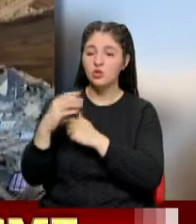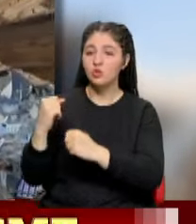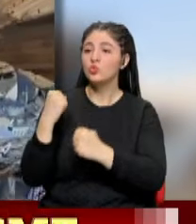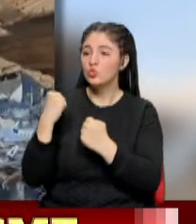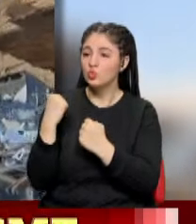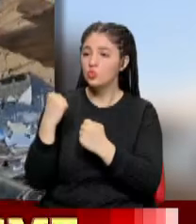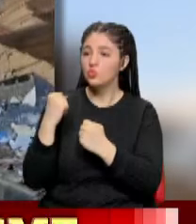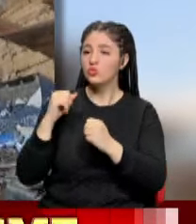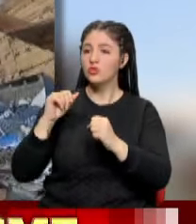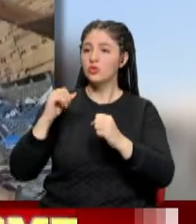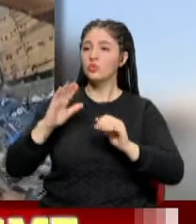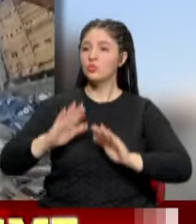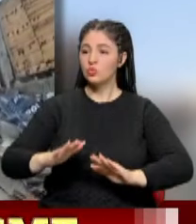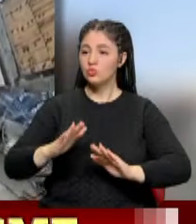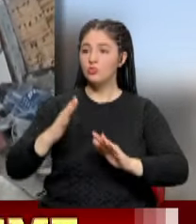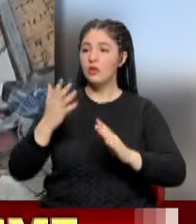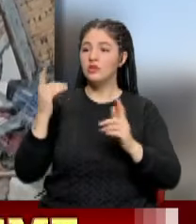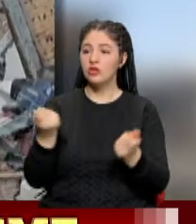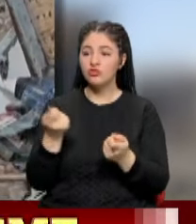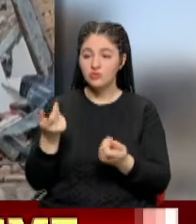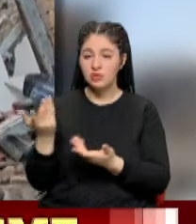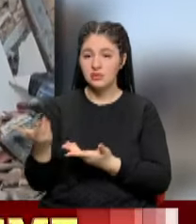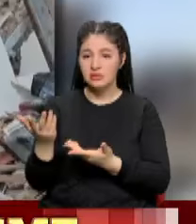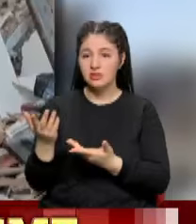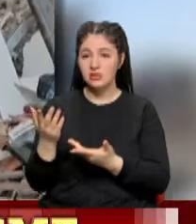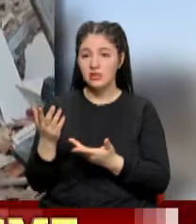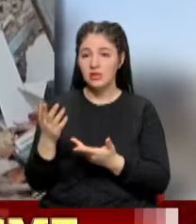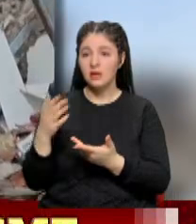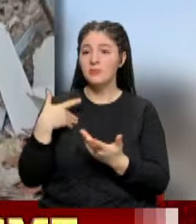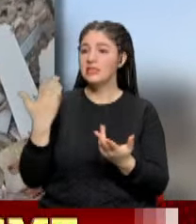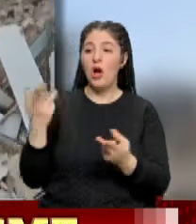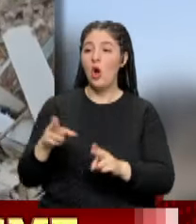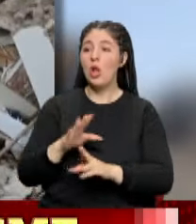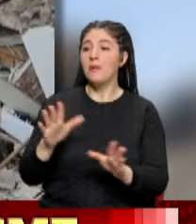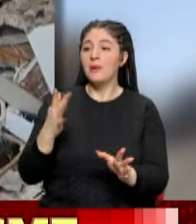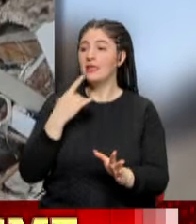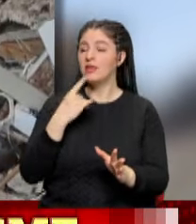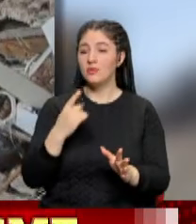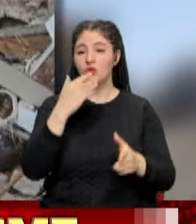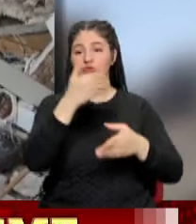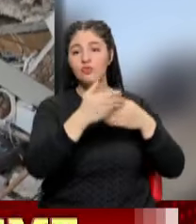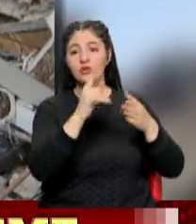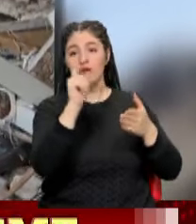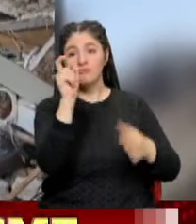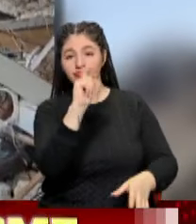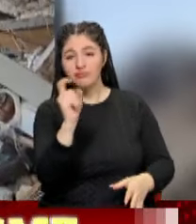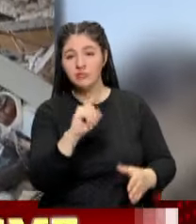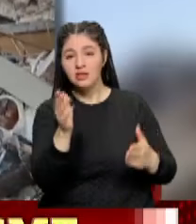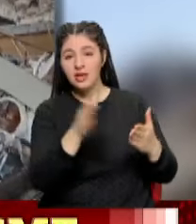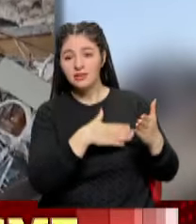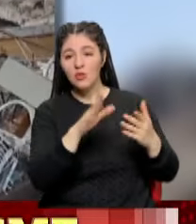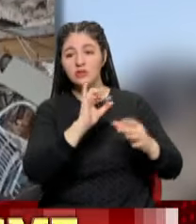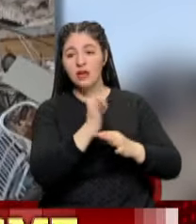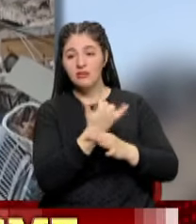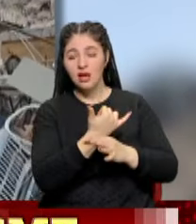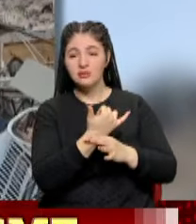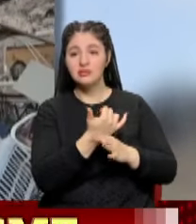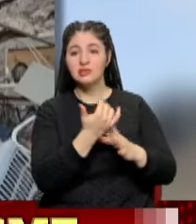güçlü duruşu, güçlü durmaya çalışması, biz daha ölmedik, evet, demeleri. Duvarlardaki o çizimleri, o